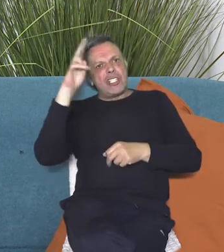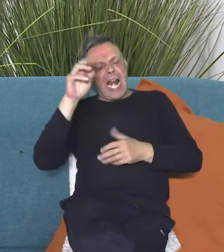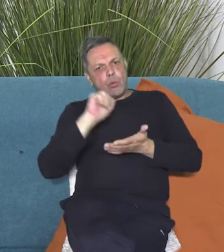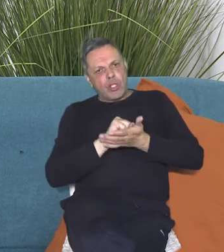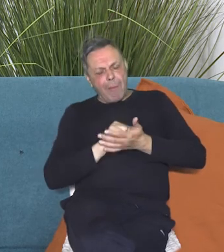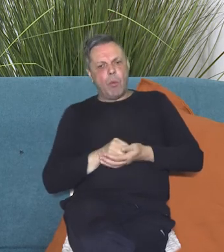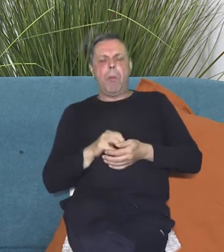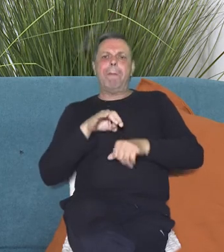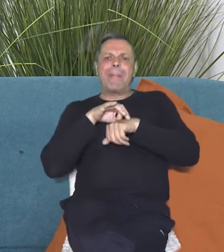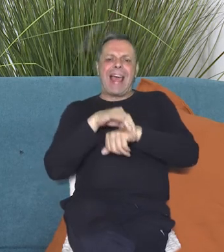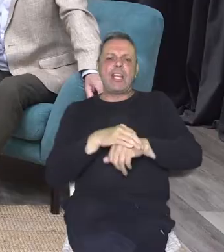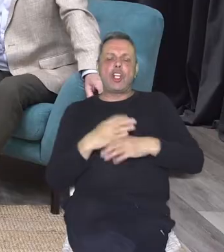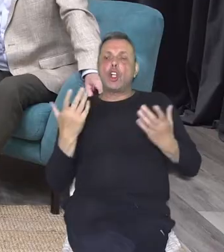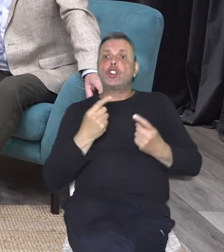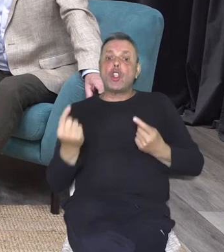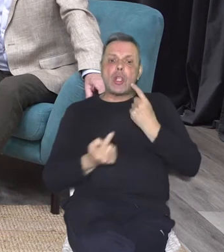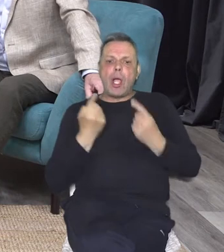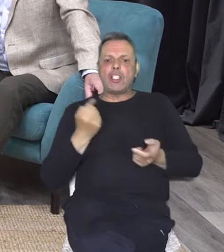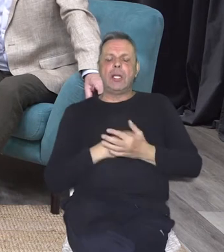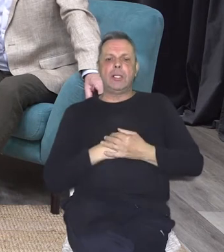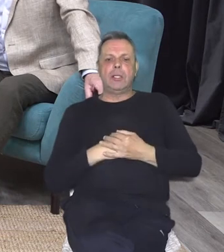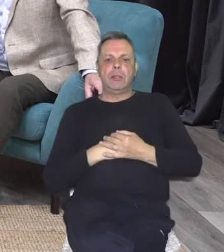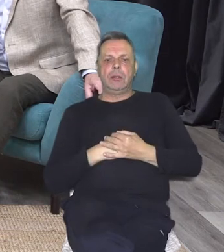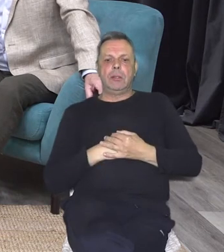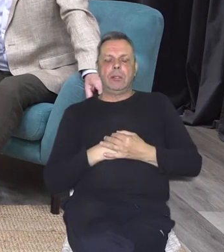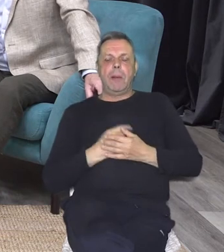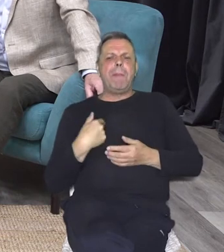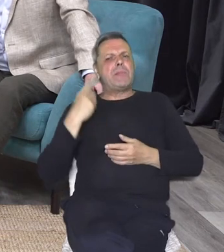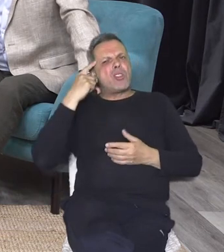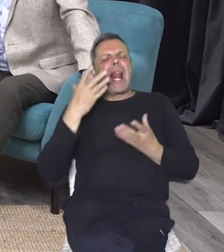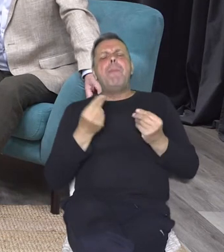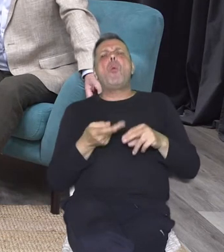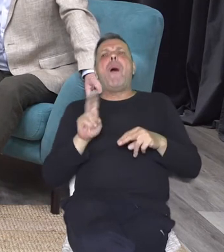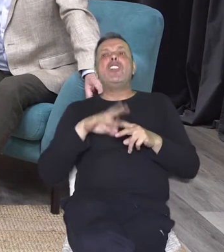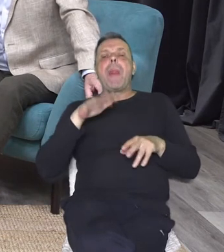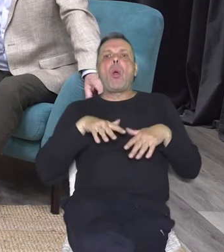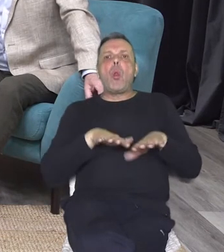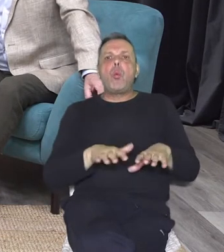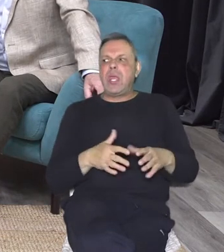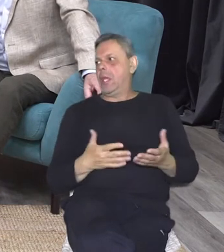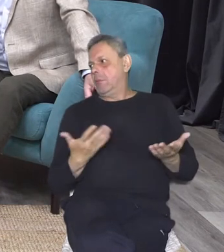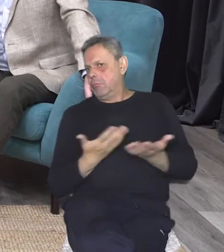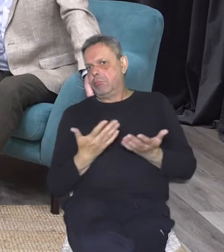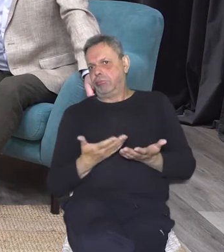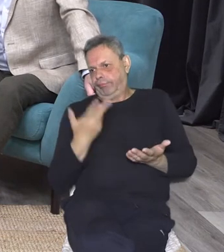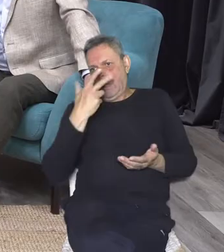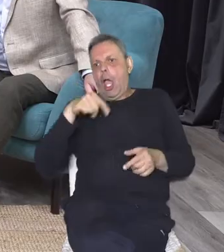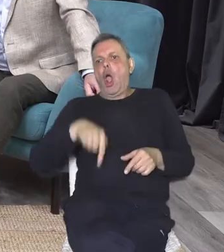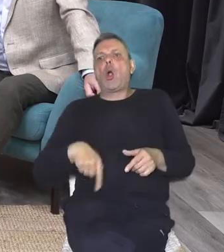stranu štampu i prateći što se događa, znali puno više nego ljudi, jer